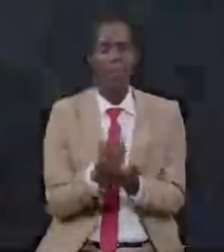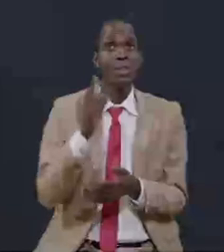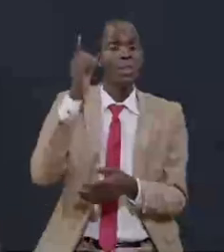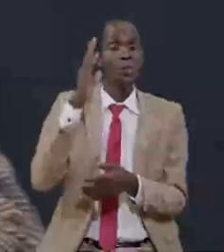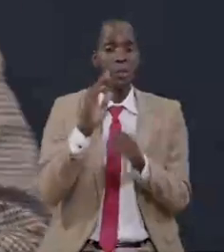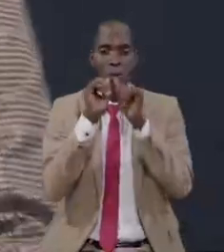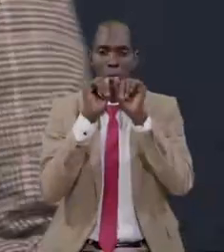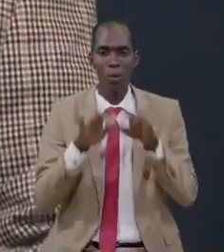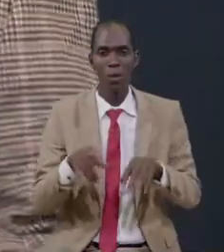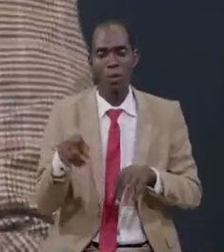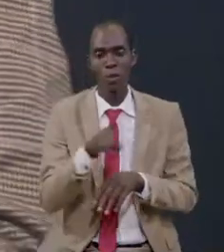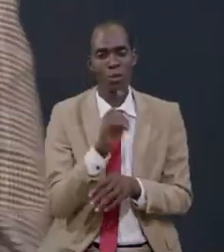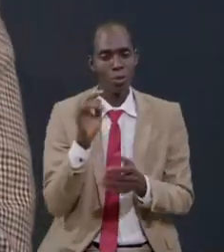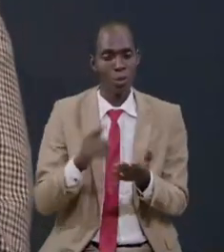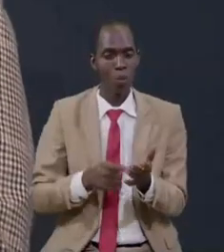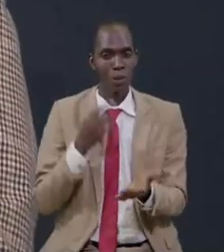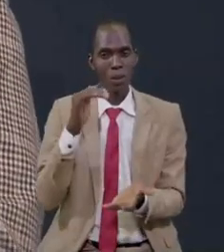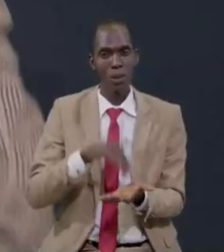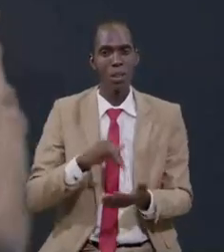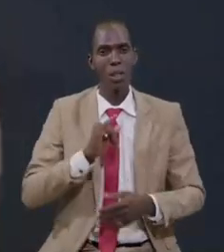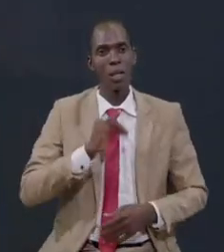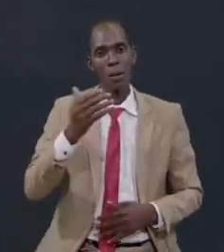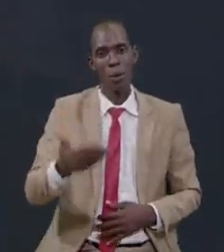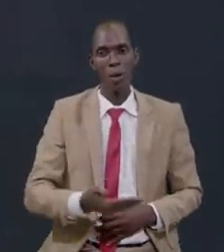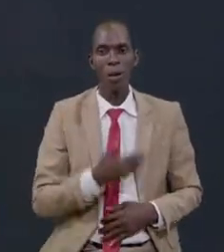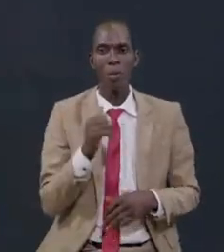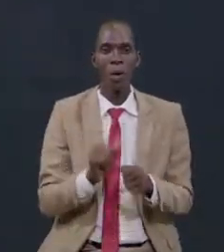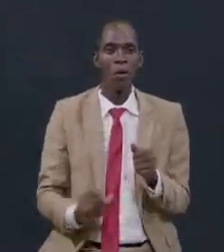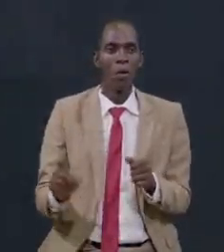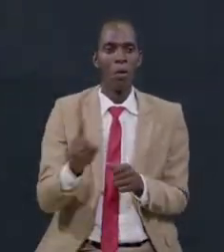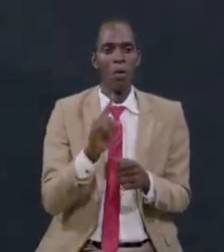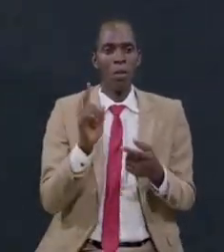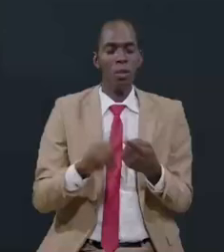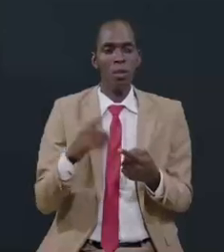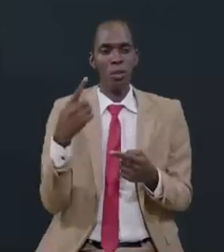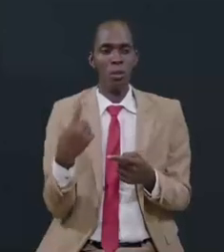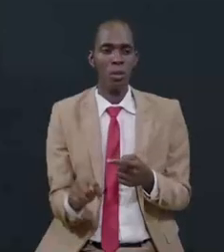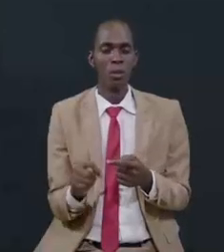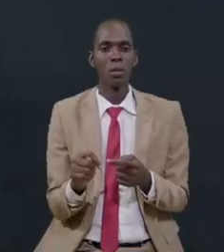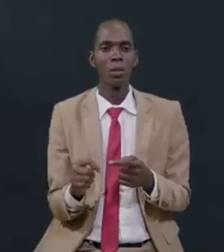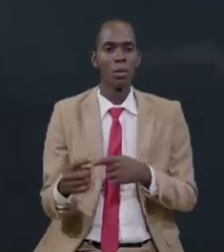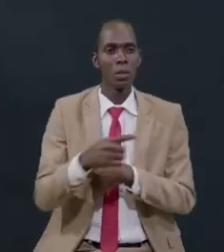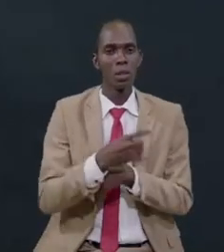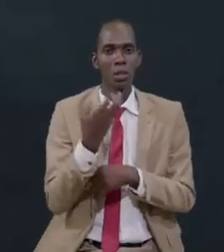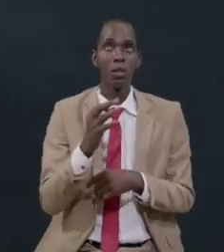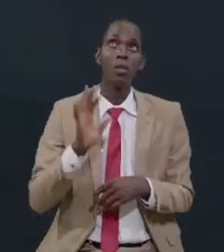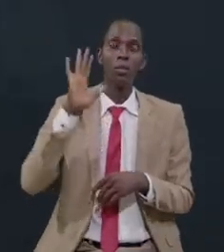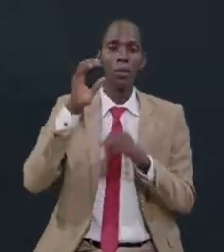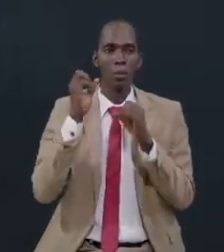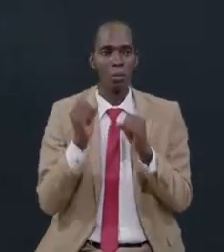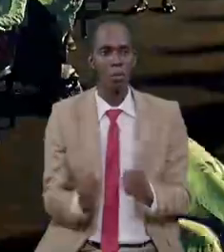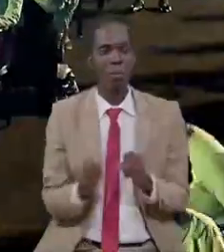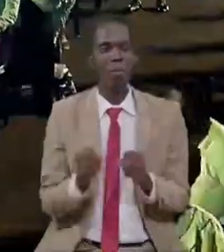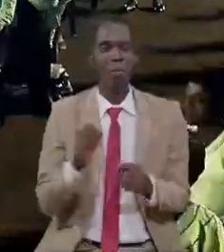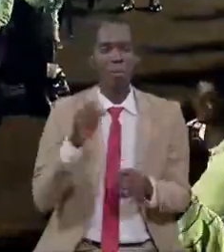Merci, que Dieu vous bénisse. Je souhaite la bienvenue à chacun au jour de sa puissance